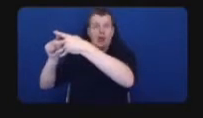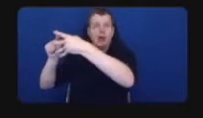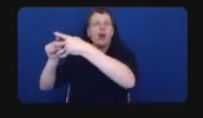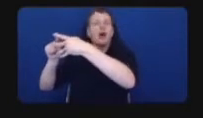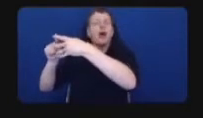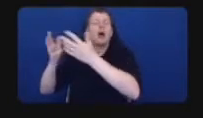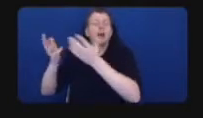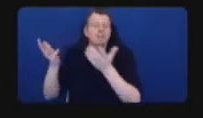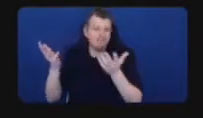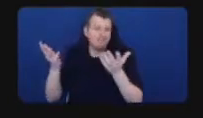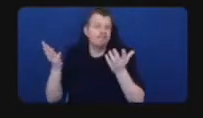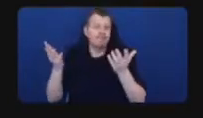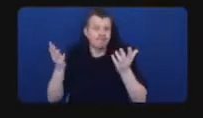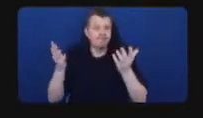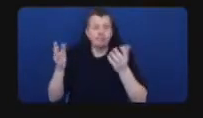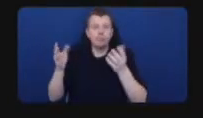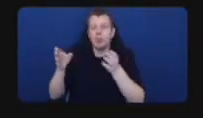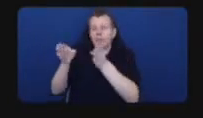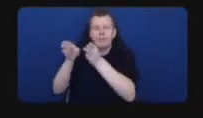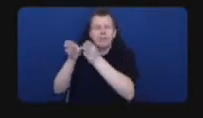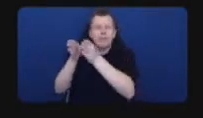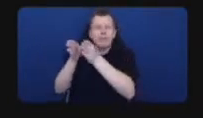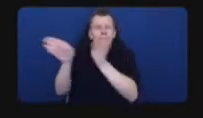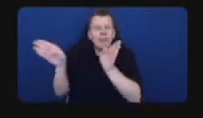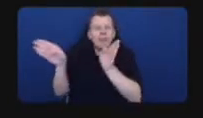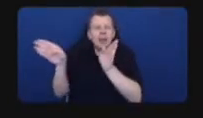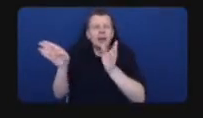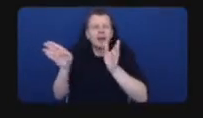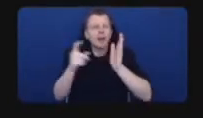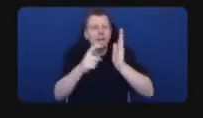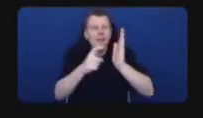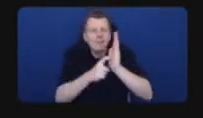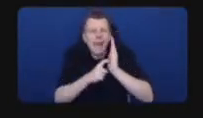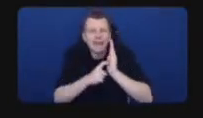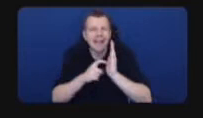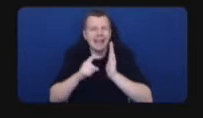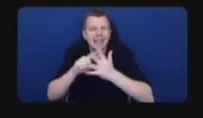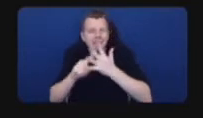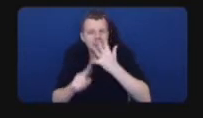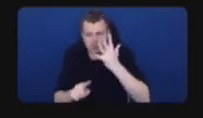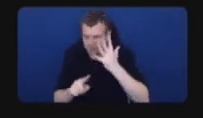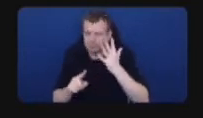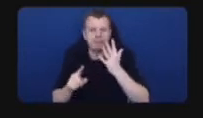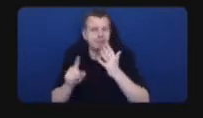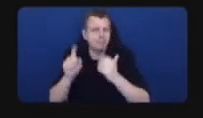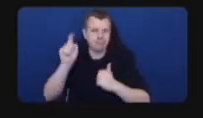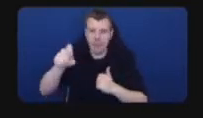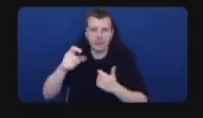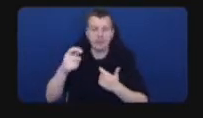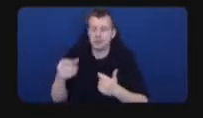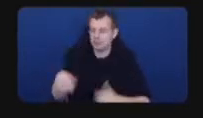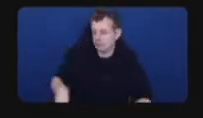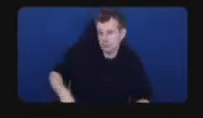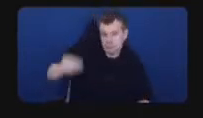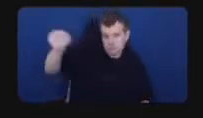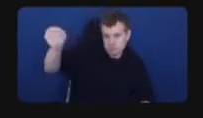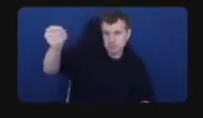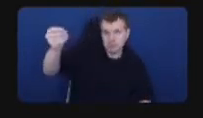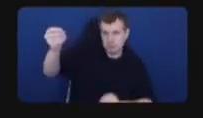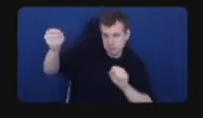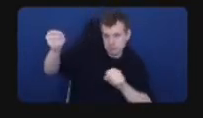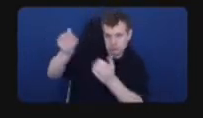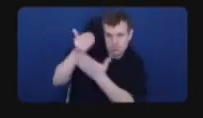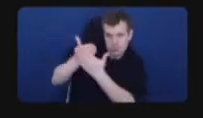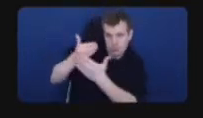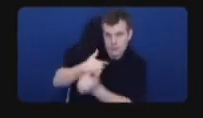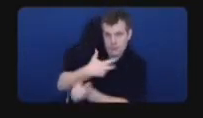极度谨慎这个程度，那这样的话新冠的一些预防措施呢是完全会实